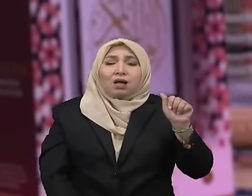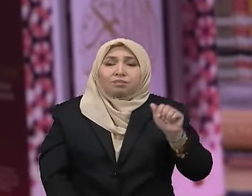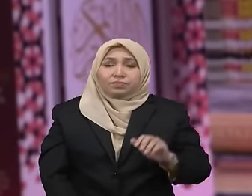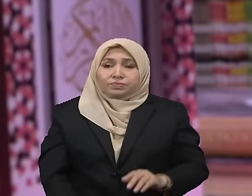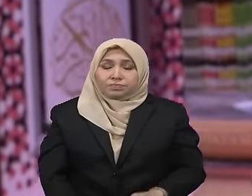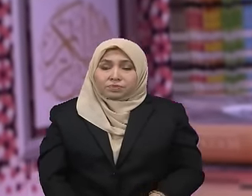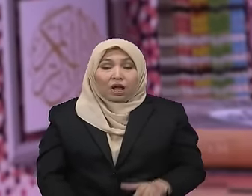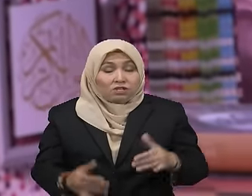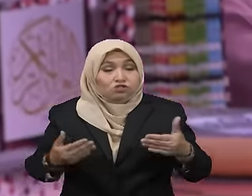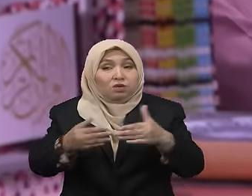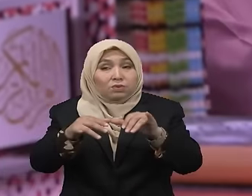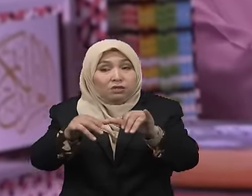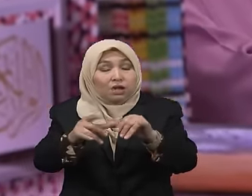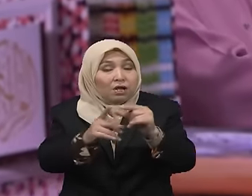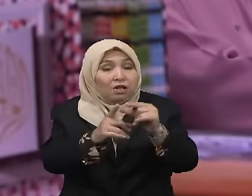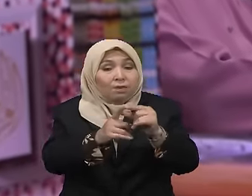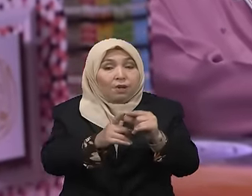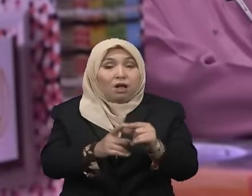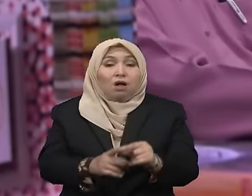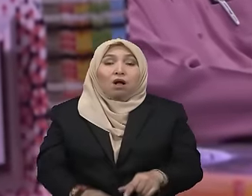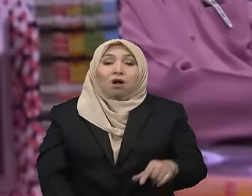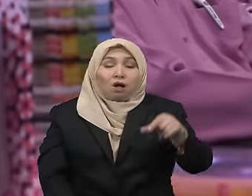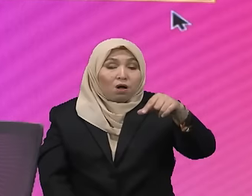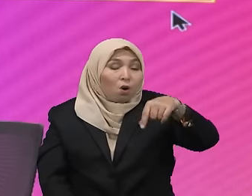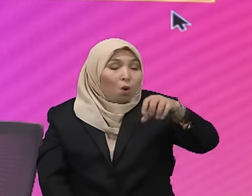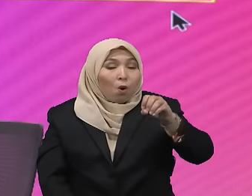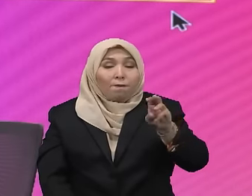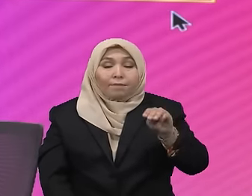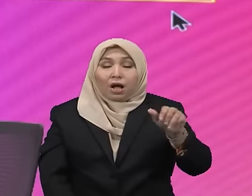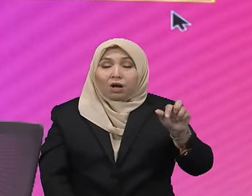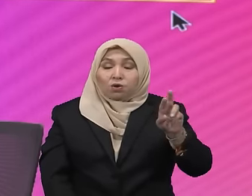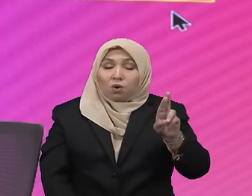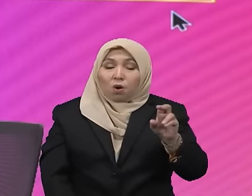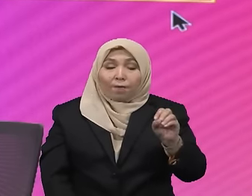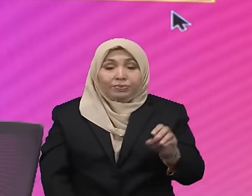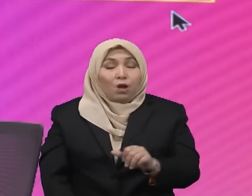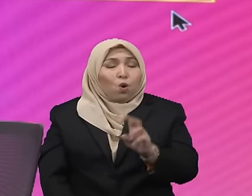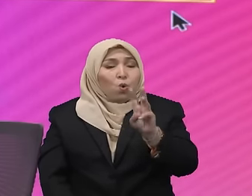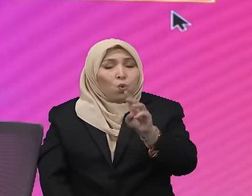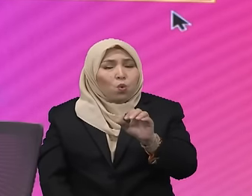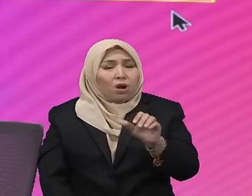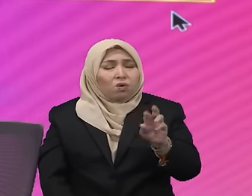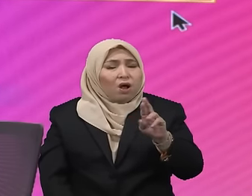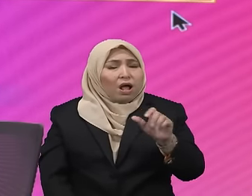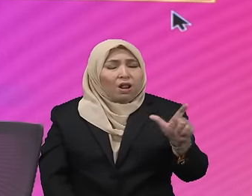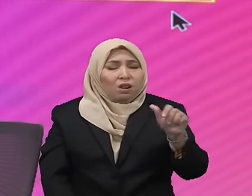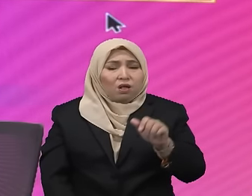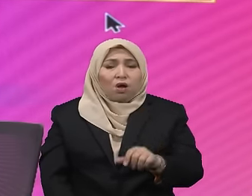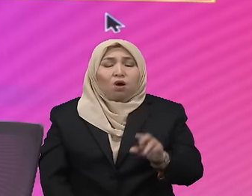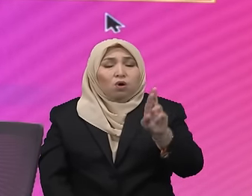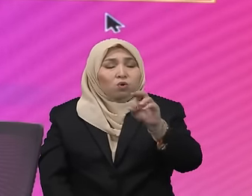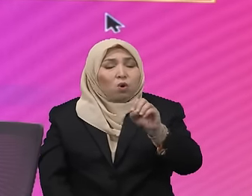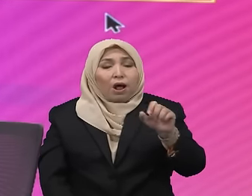Falamma. Baik. Seterusnya pada kalimah qamara. Dan ra'a al-qamara, cuba